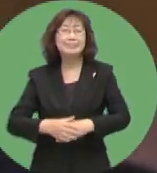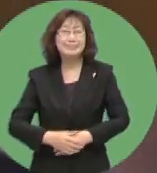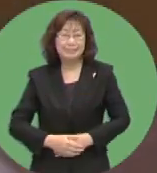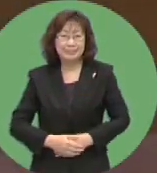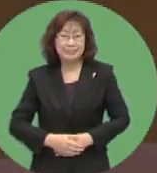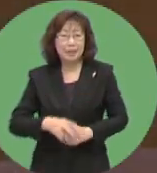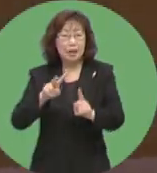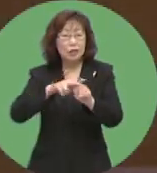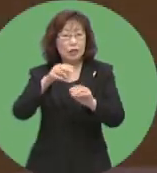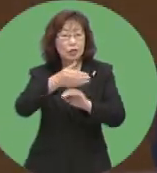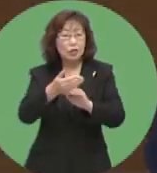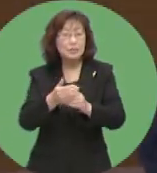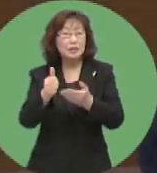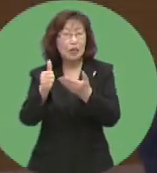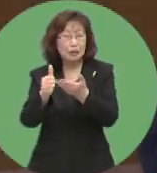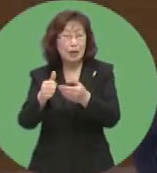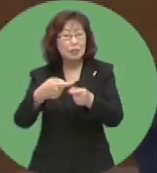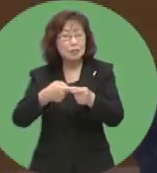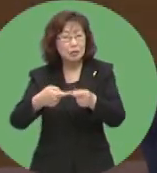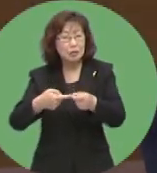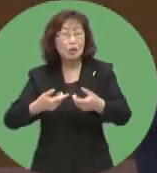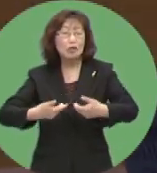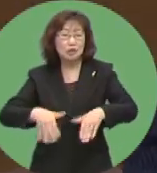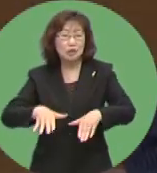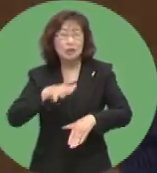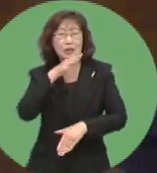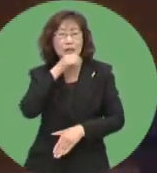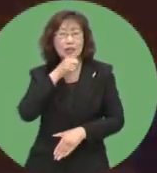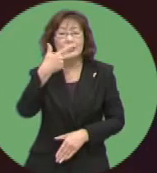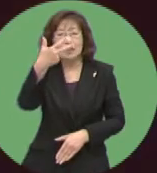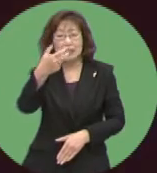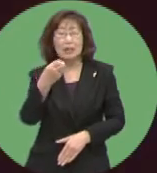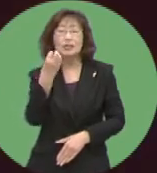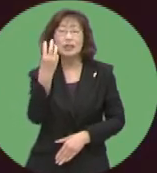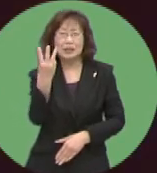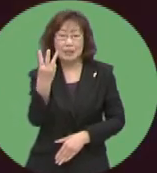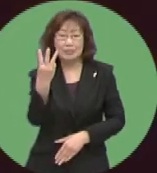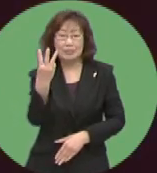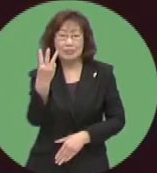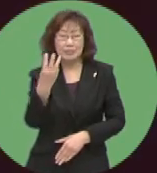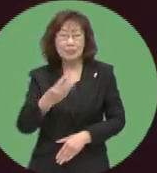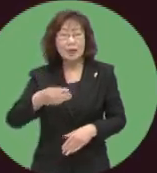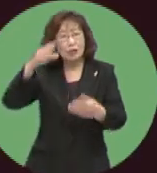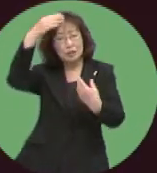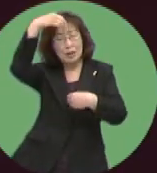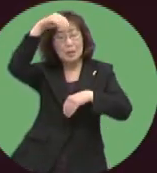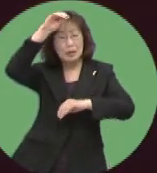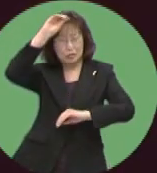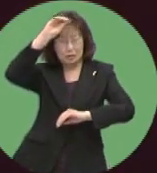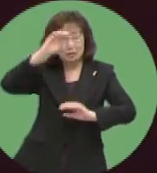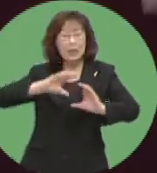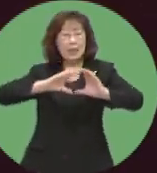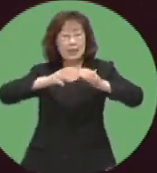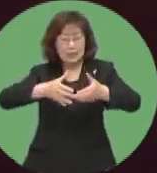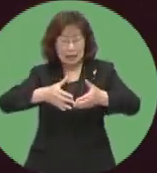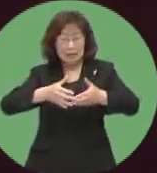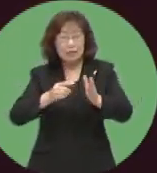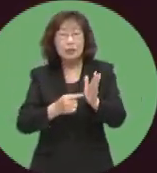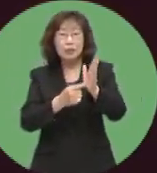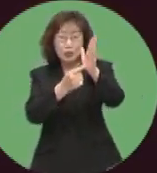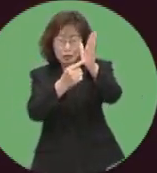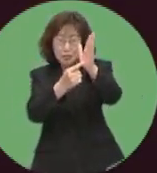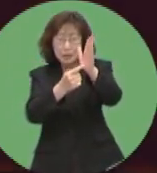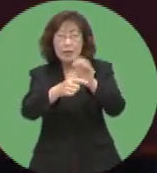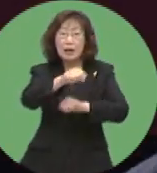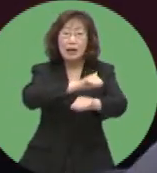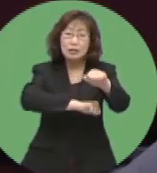小島商事さんは牟岐町出身の73歳世界的なフラメンコ舞踊家として第一線で